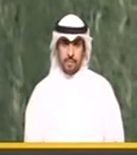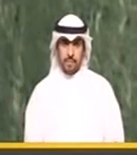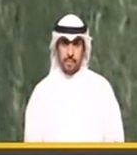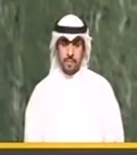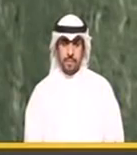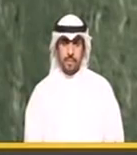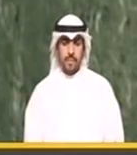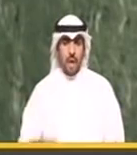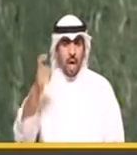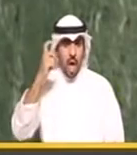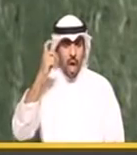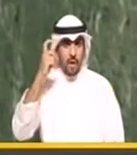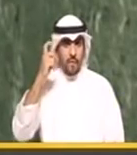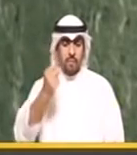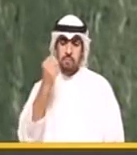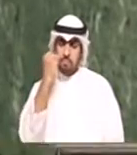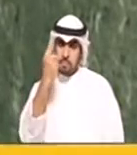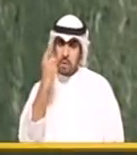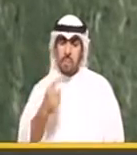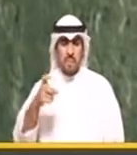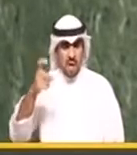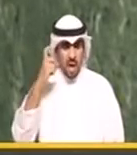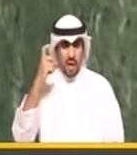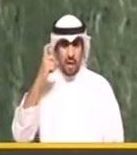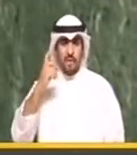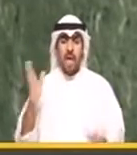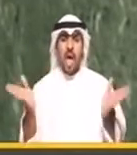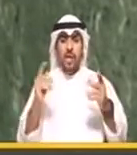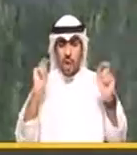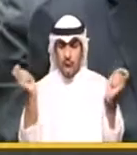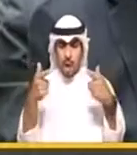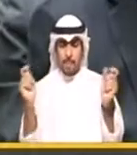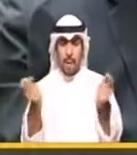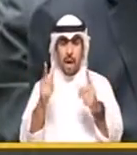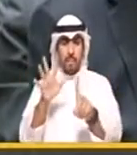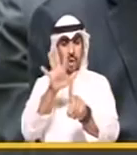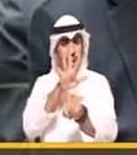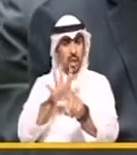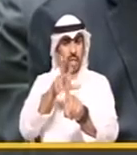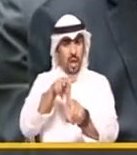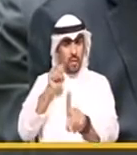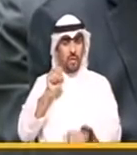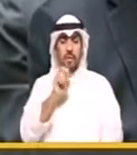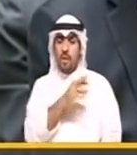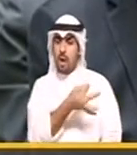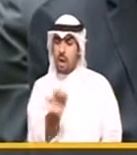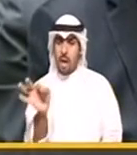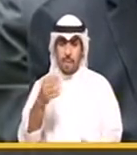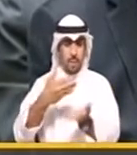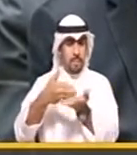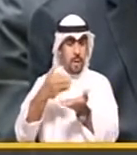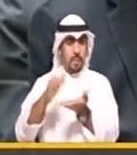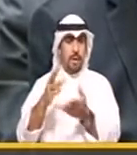ورفضها التامه لكافه اعمال العنف والتطرف التي لا لا تتنافى مع